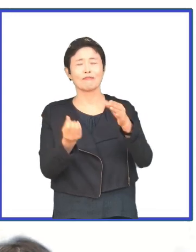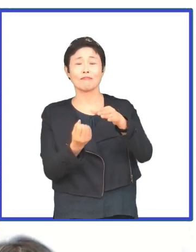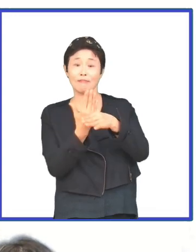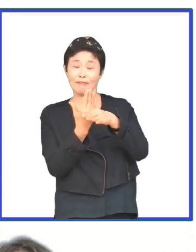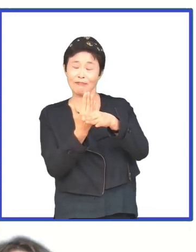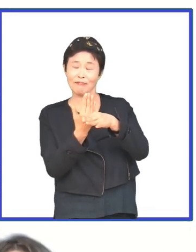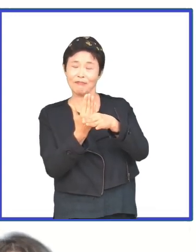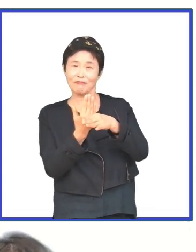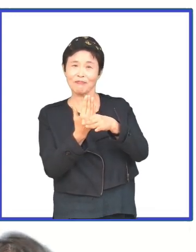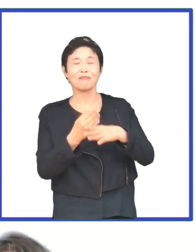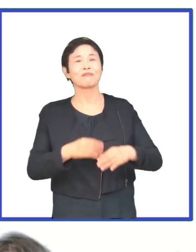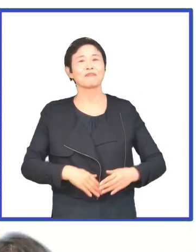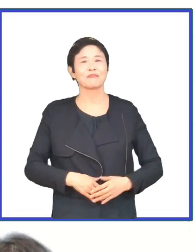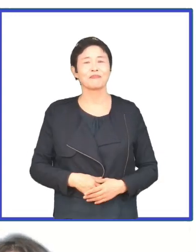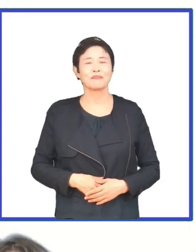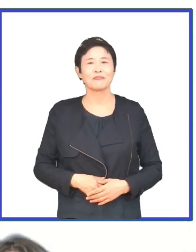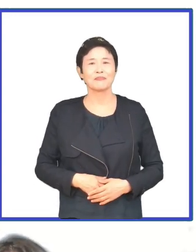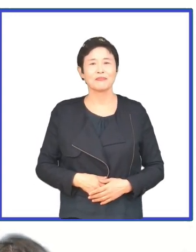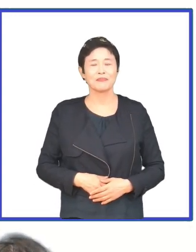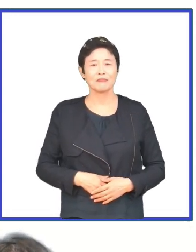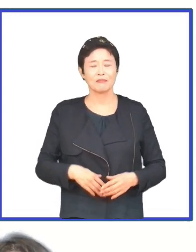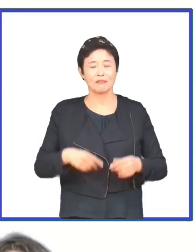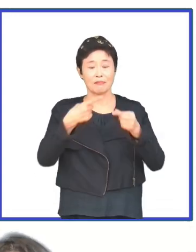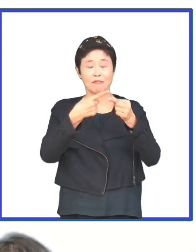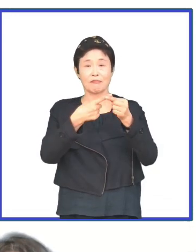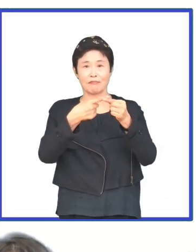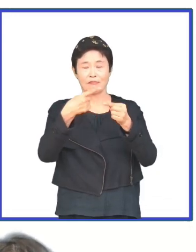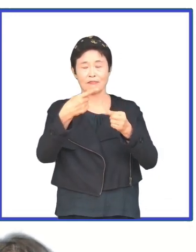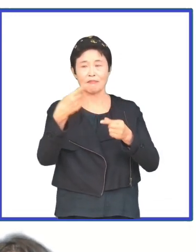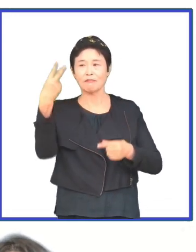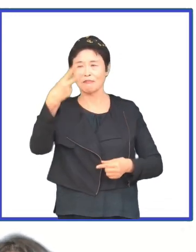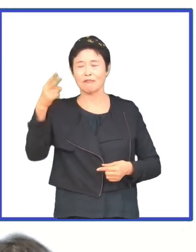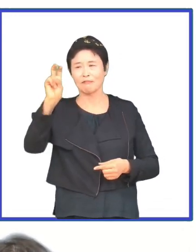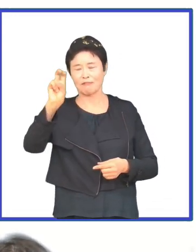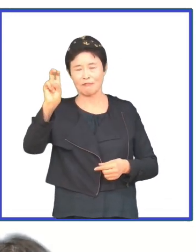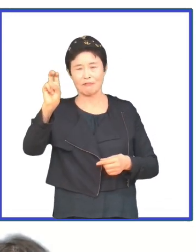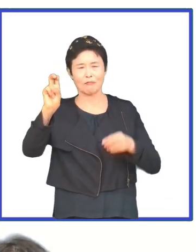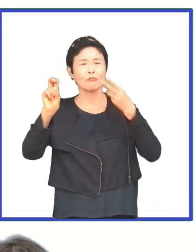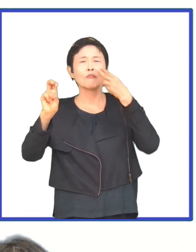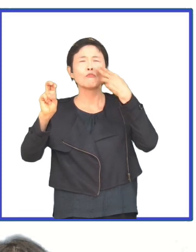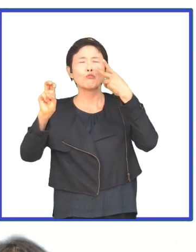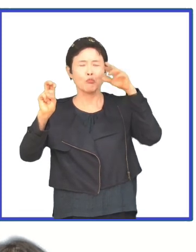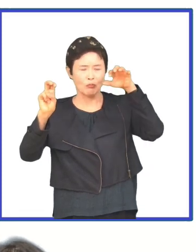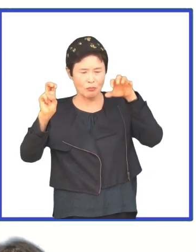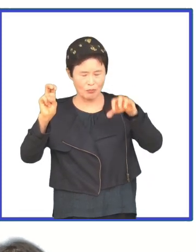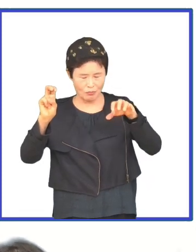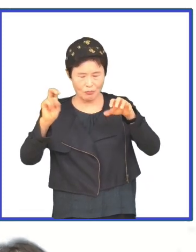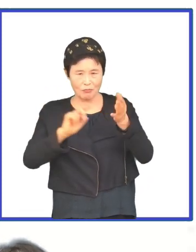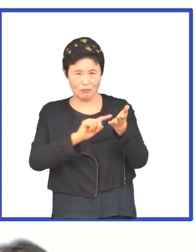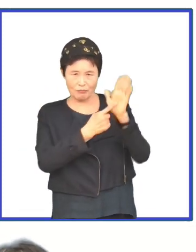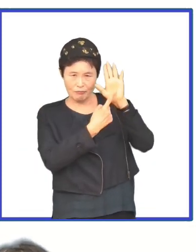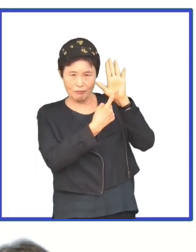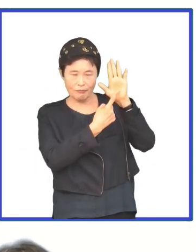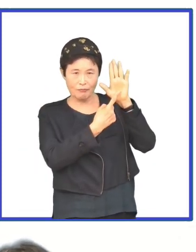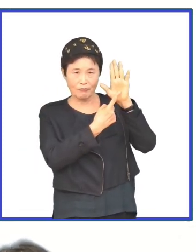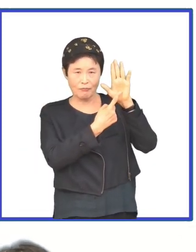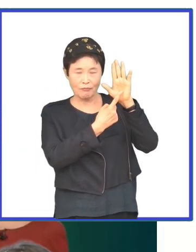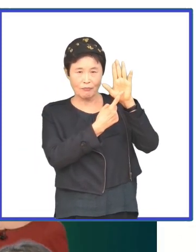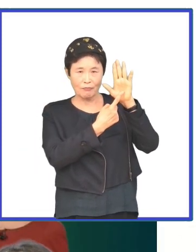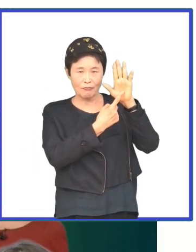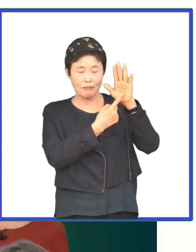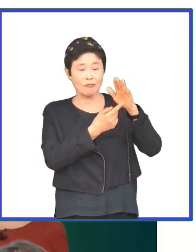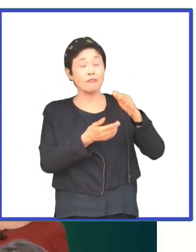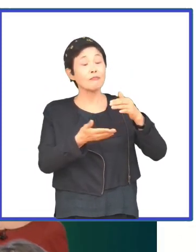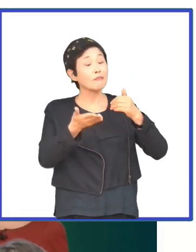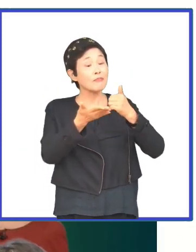알아보도록 할 거예요. 가장 첫 번째, 2020년 미국에서 나타난 현상입니다. 자, 우리 친구들 사진만